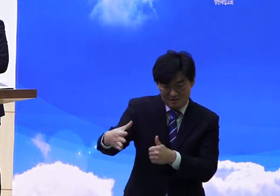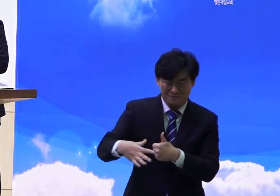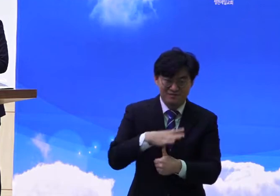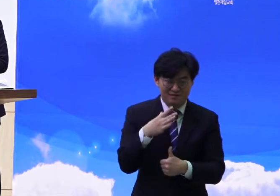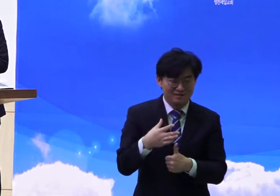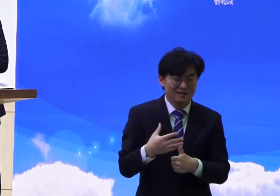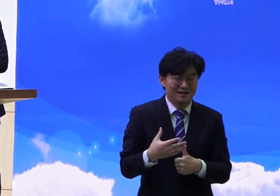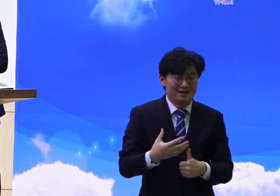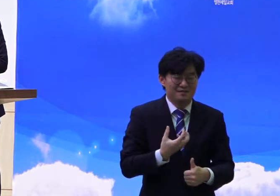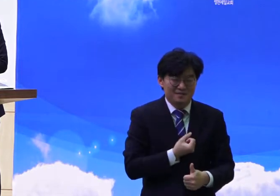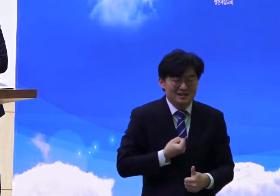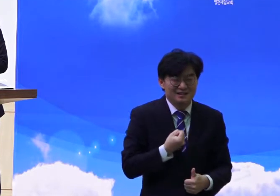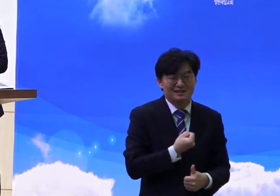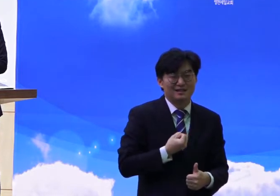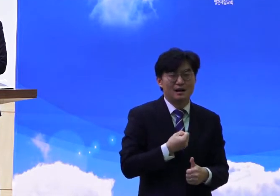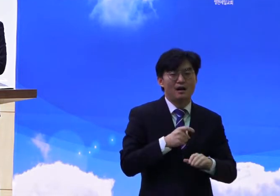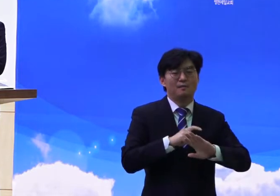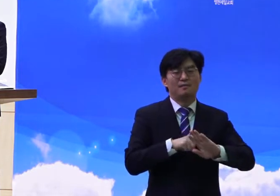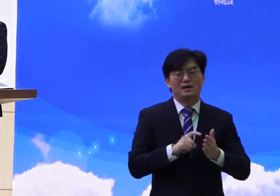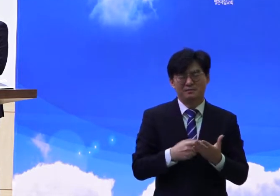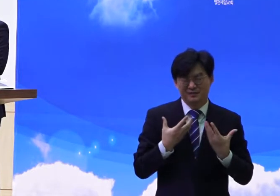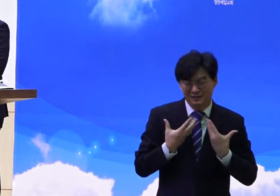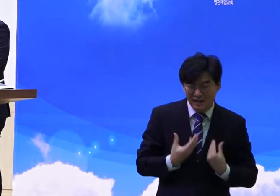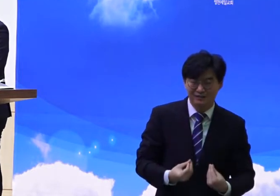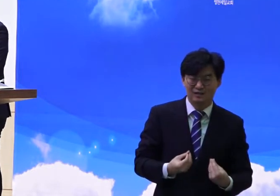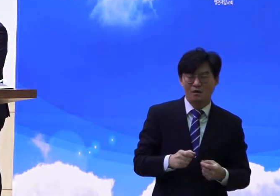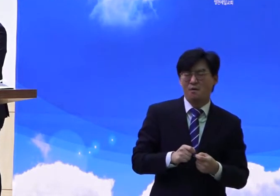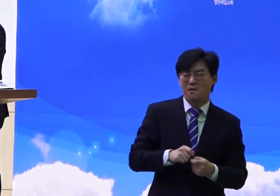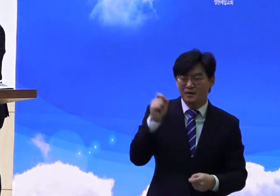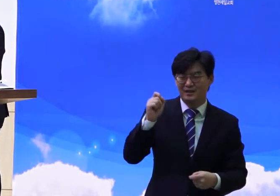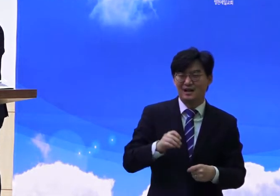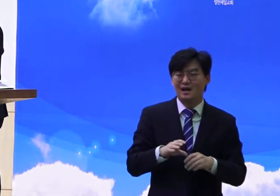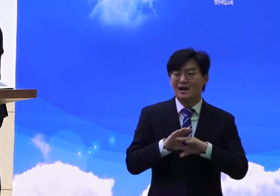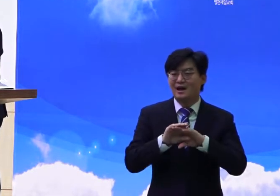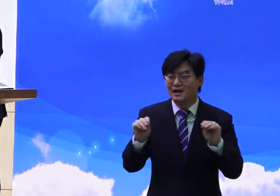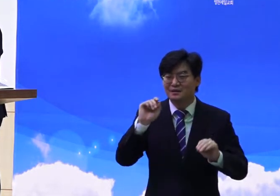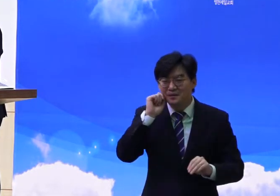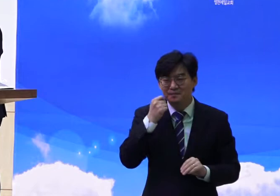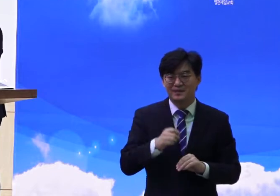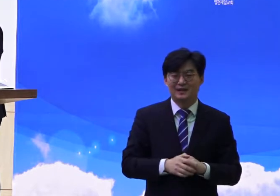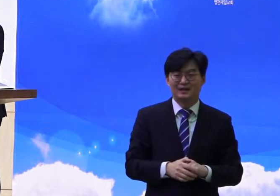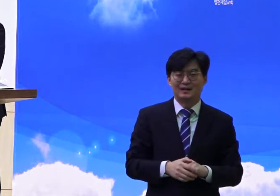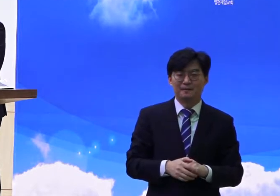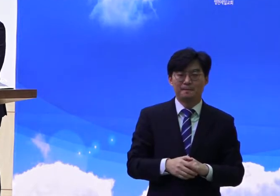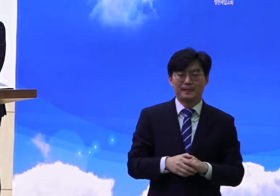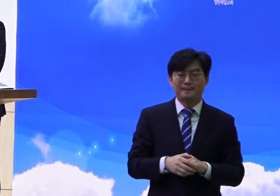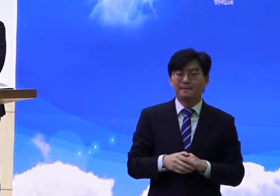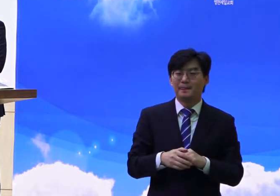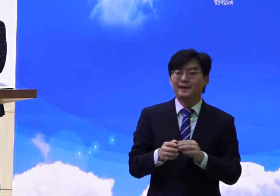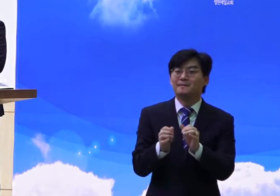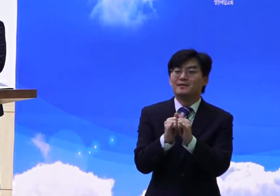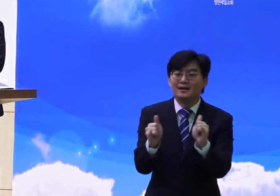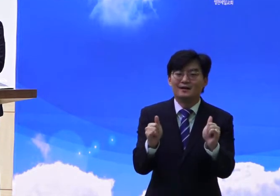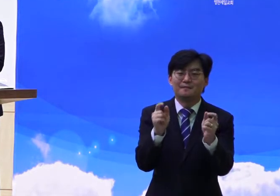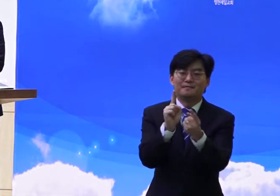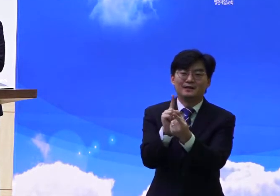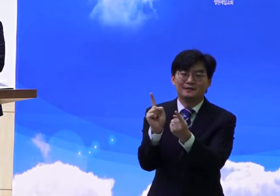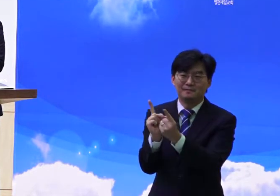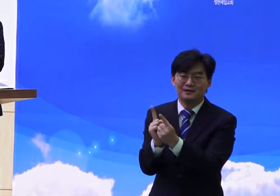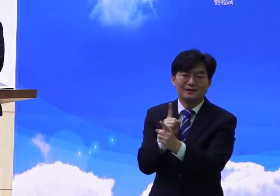고집과 아집에서 마음이 상합니다. 그리고 계속되는 슬픔과 고통, 원하지 않는 그런 일들을